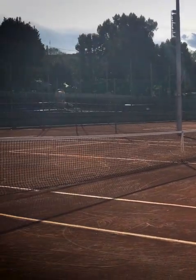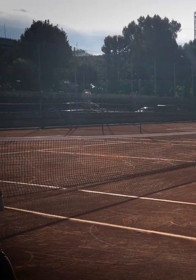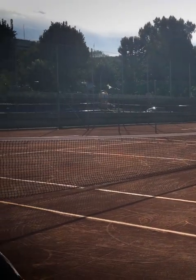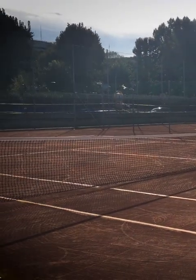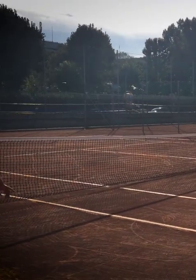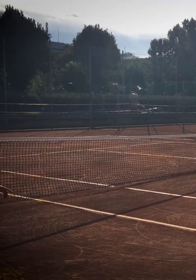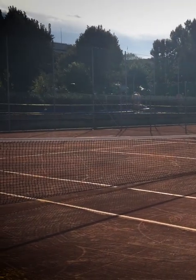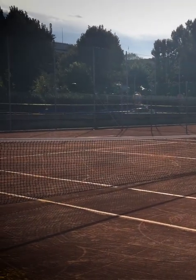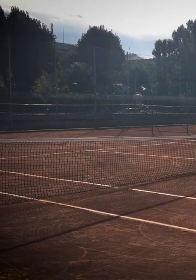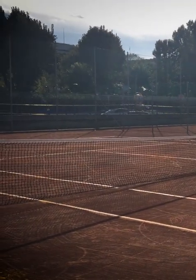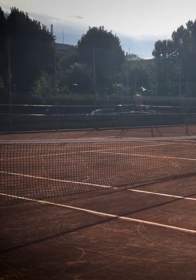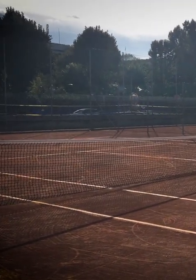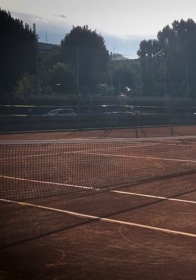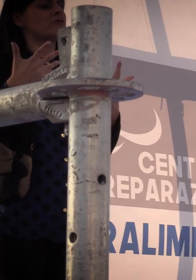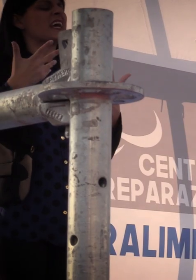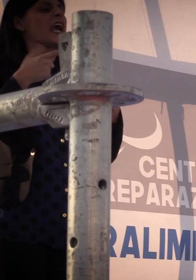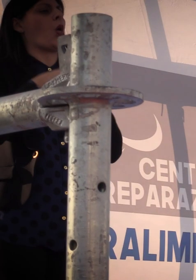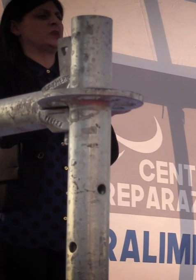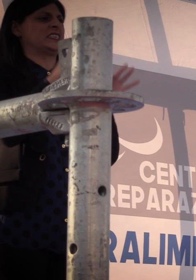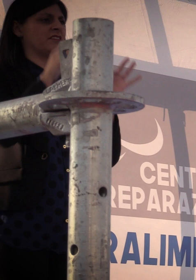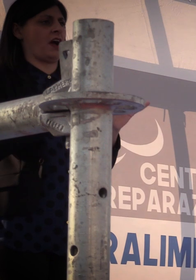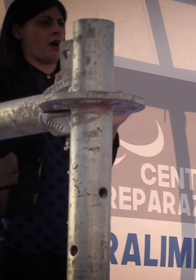disabilità in maniera inclusiva peraltro